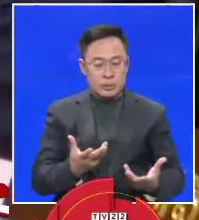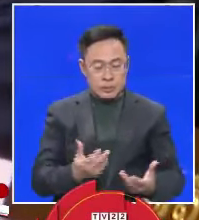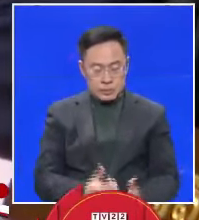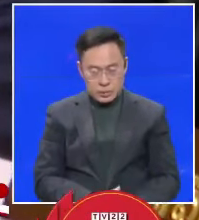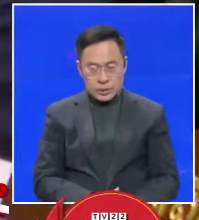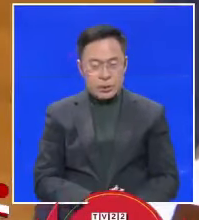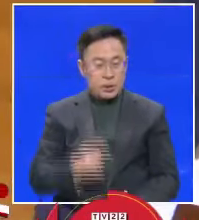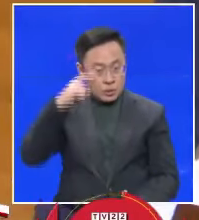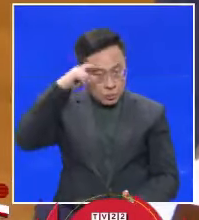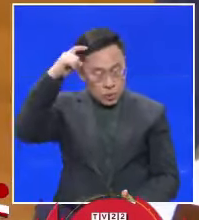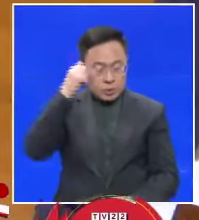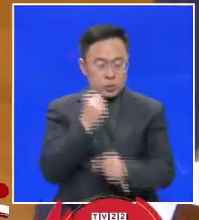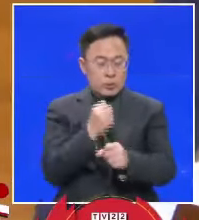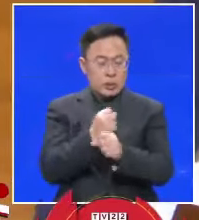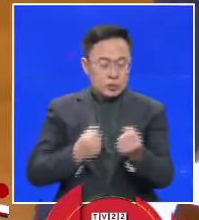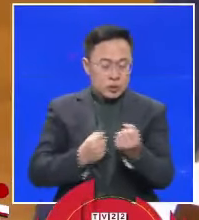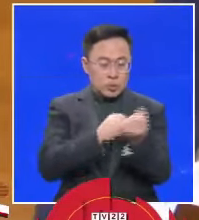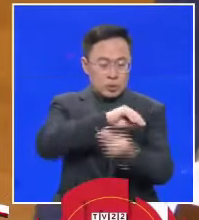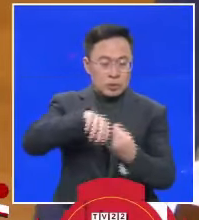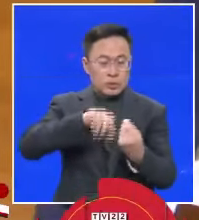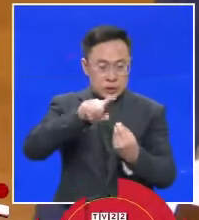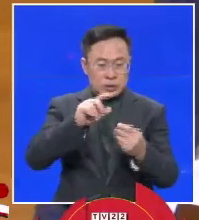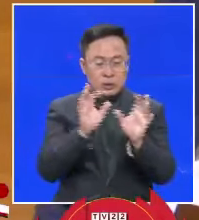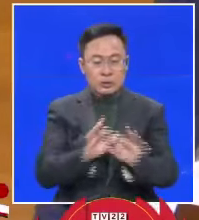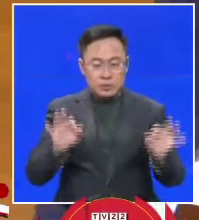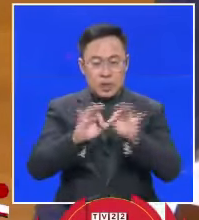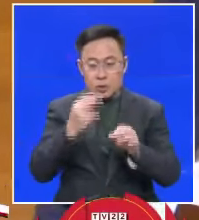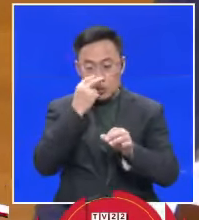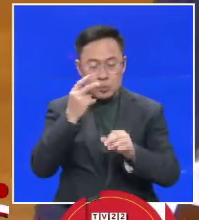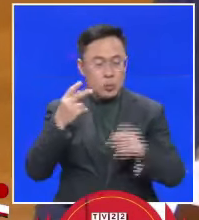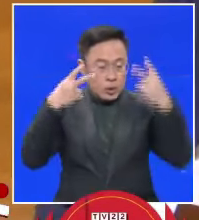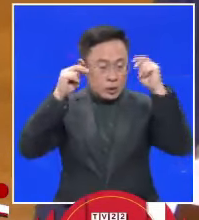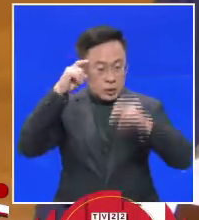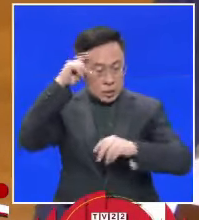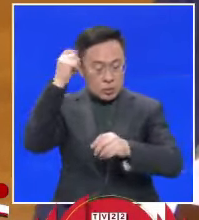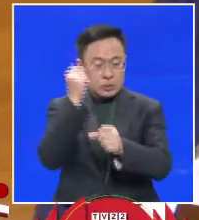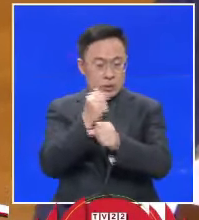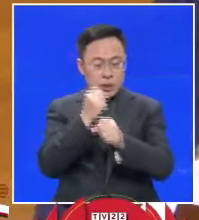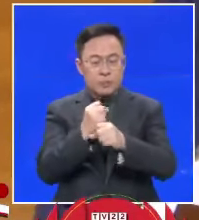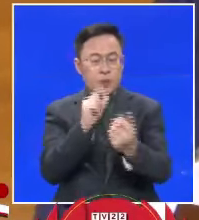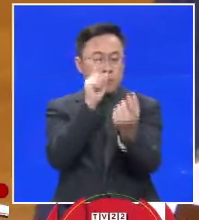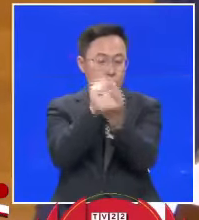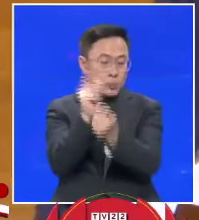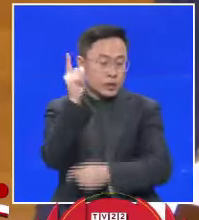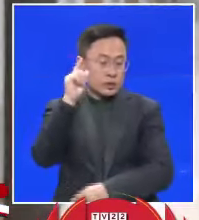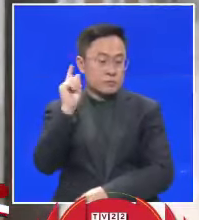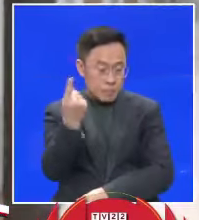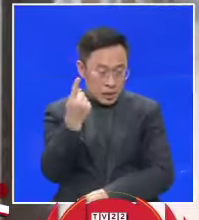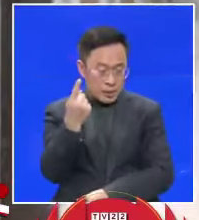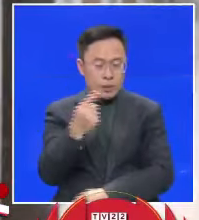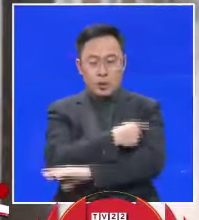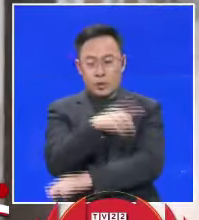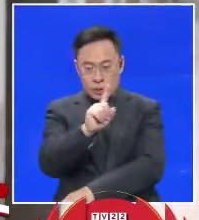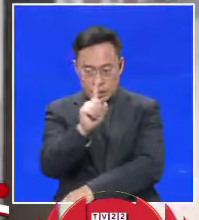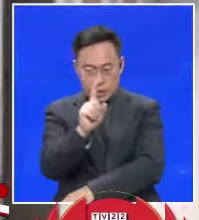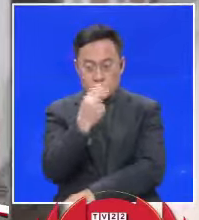ากระตุ้นเรื่องของเศรษฐกิจก็ต้องจับตาว่าหลังจากนี้เนี่ยท่านนายกรัฐมนตรีเศรษฐาเนี่ยจะเข้าบ้านจันทร์สองล่าบ่อยขึ้นมากน้อยแค่ไ